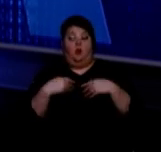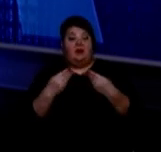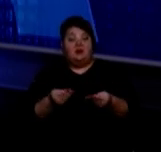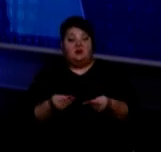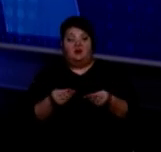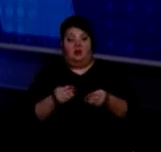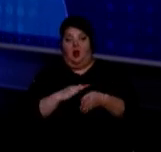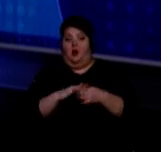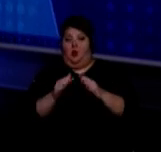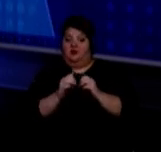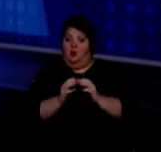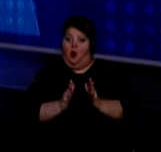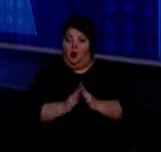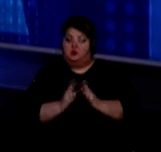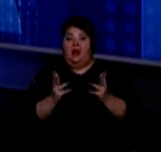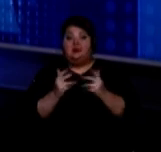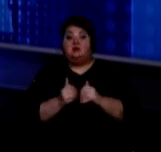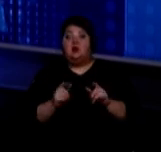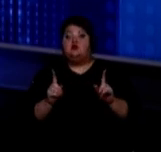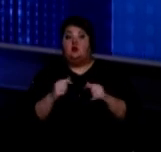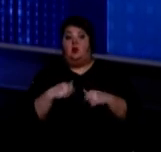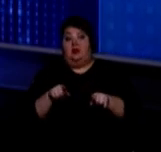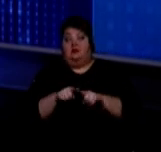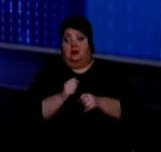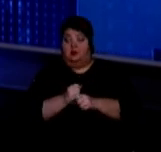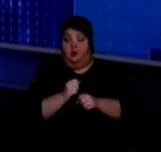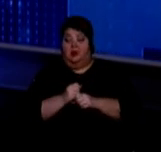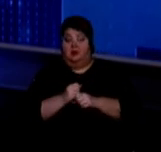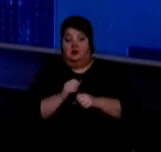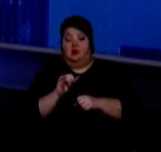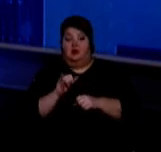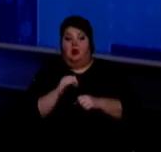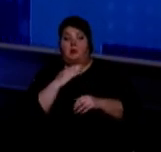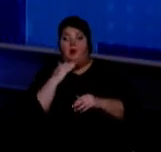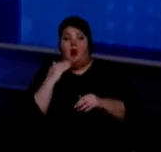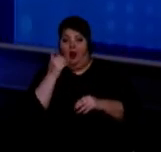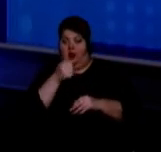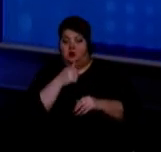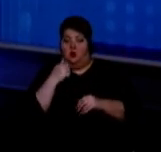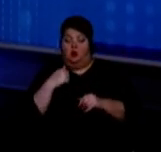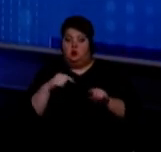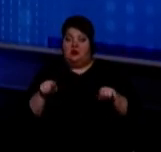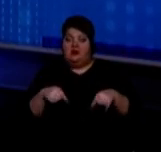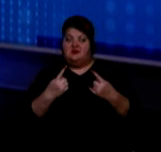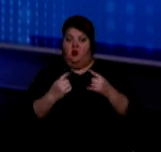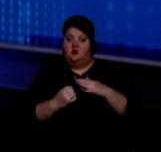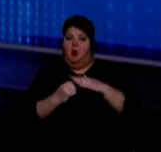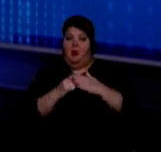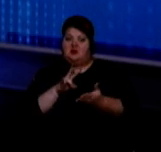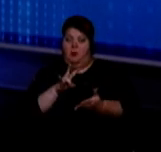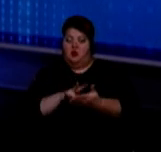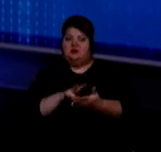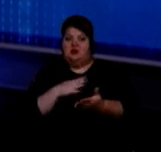в повному обсязі. За рахунок чого ми це робили? За багато років у нас створена база постійних наших